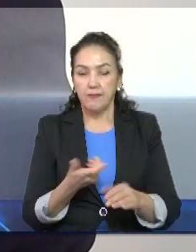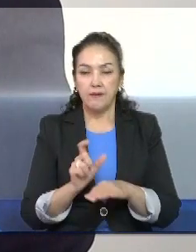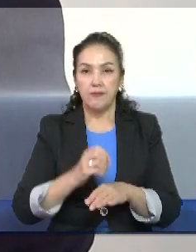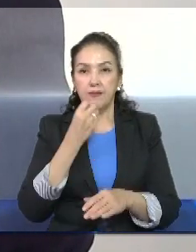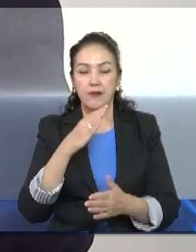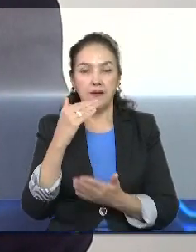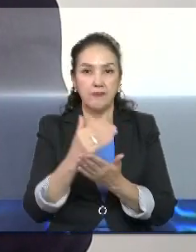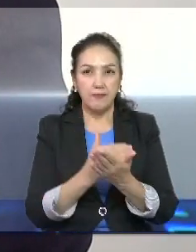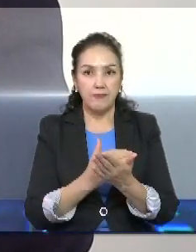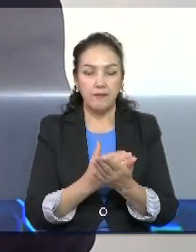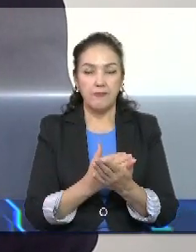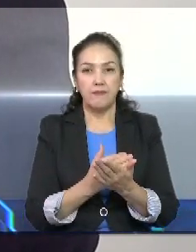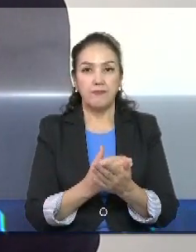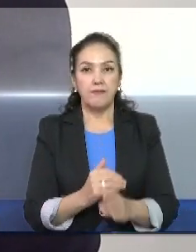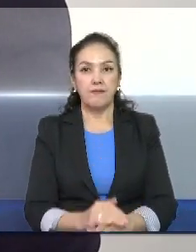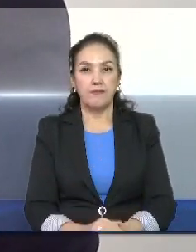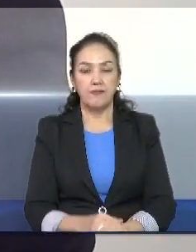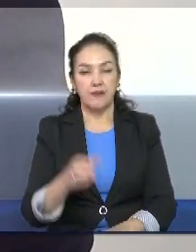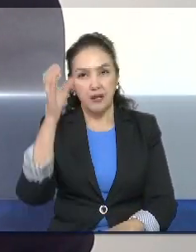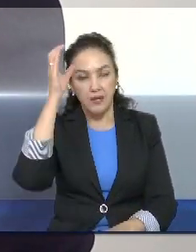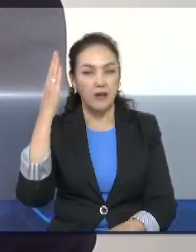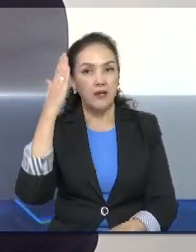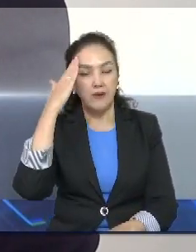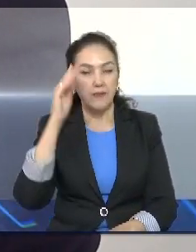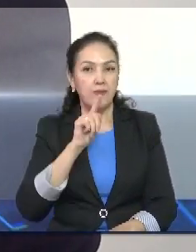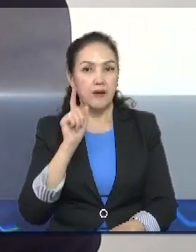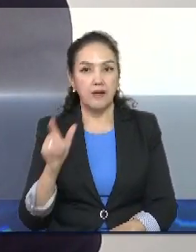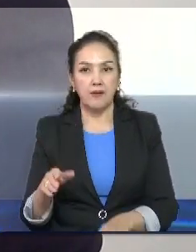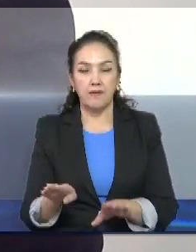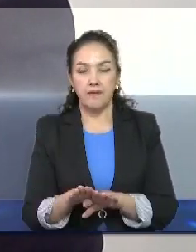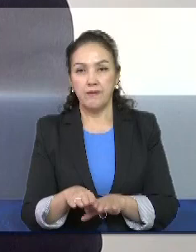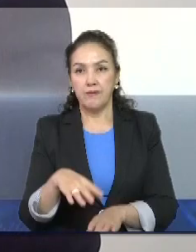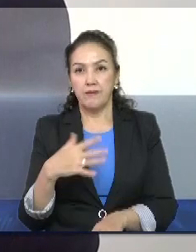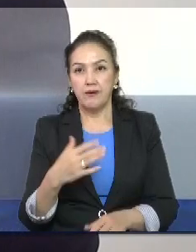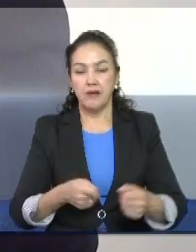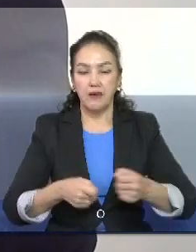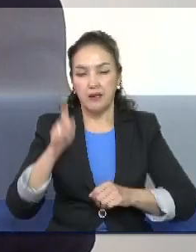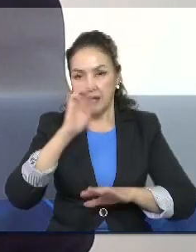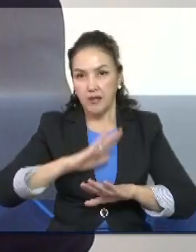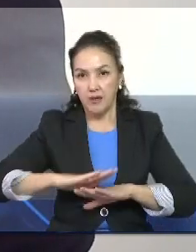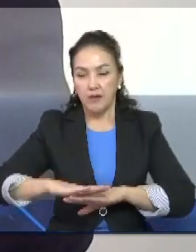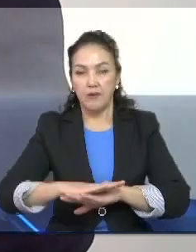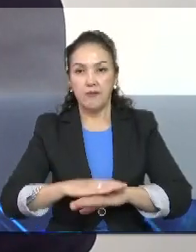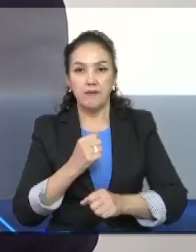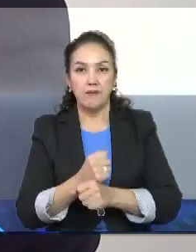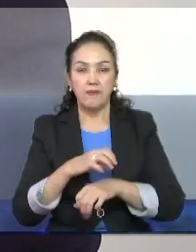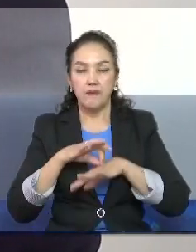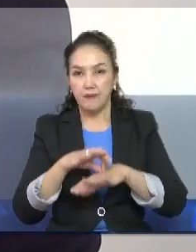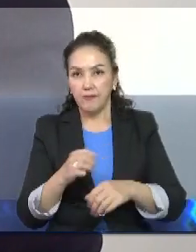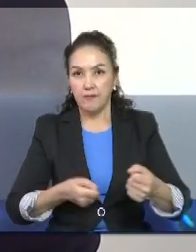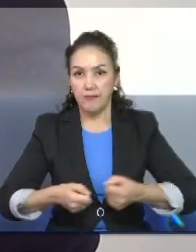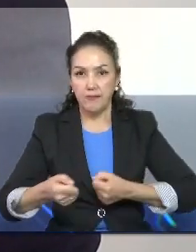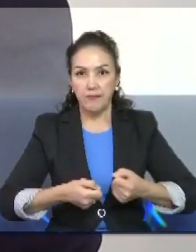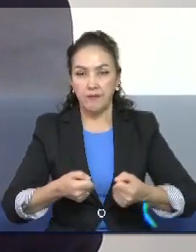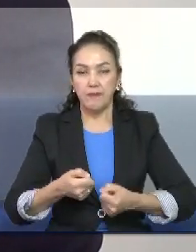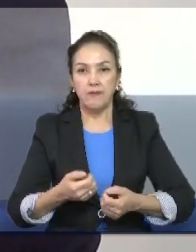жақсы бағдарлама. Себебі білікті білімді жастардың елін басқаруға, мемлекеттік істі басқаруға, яғни